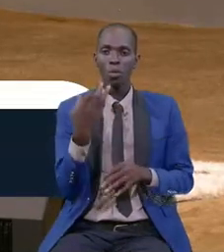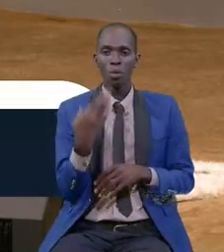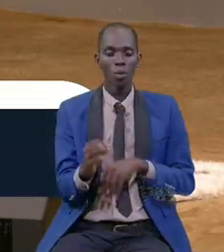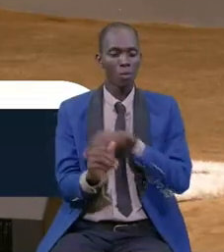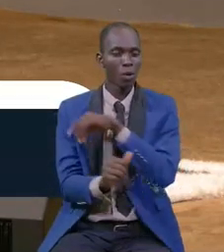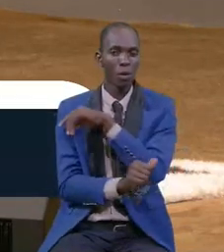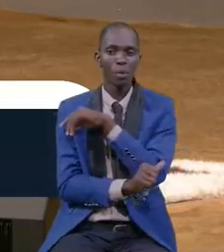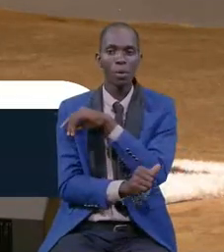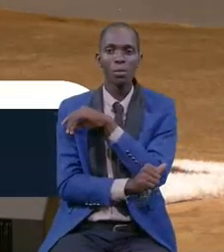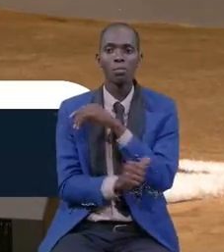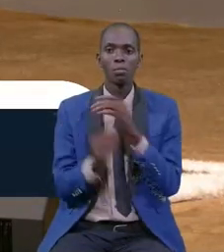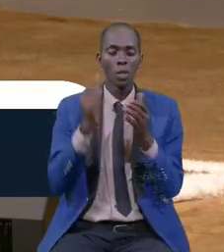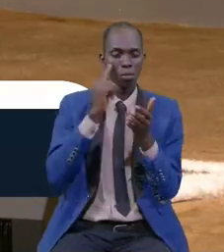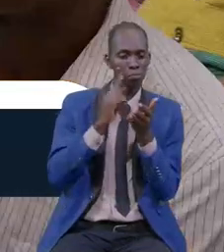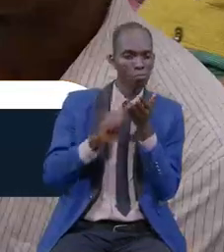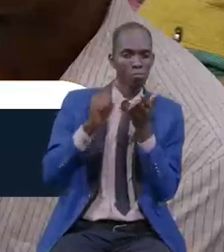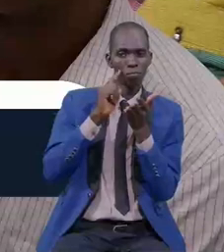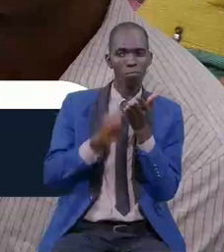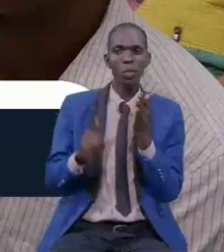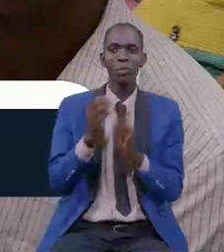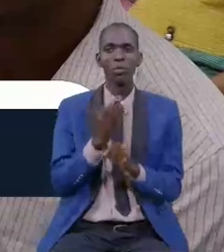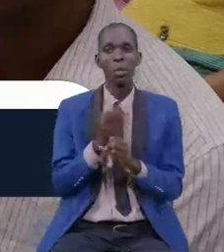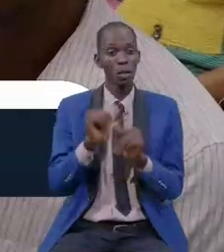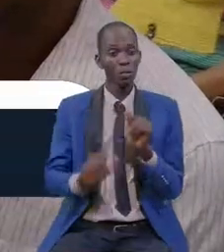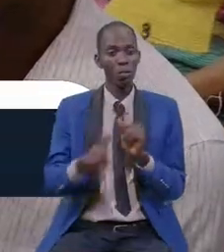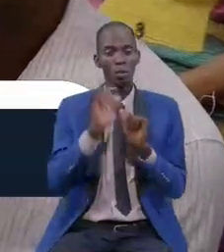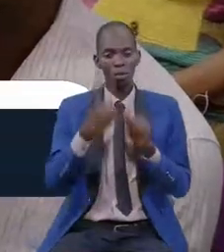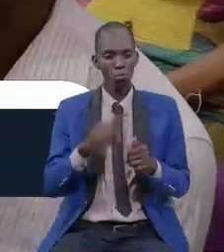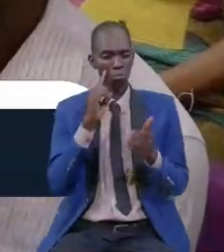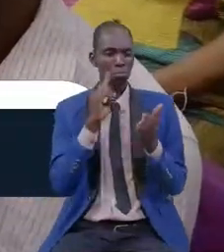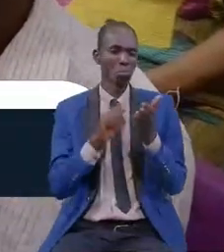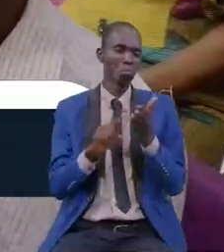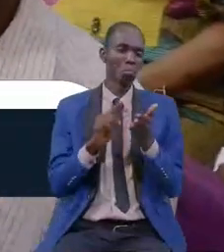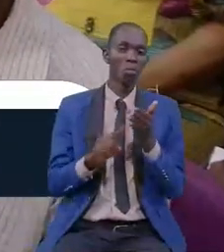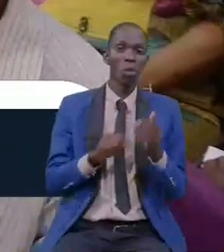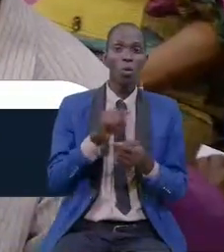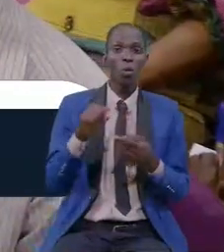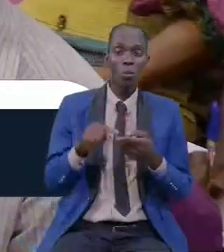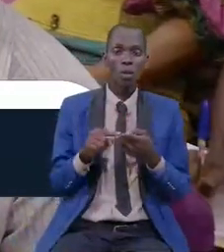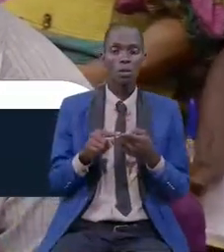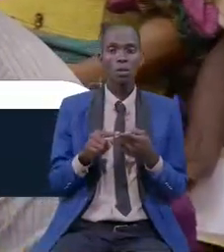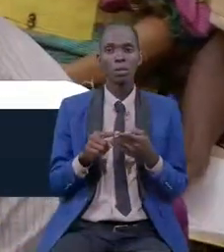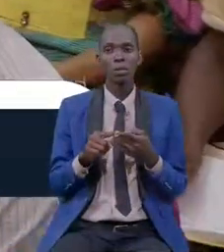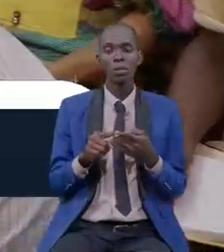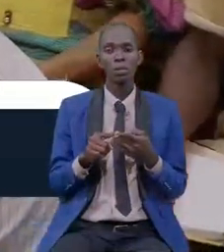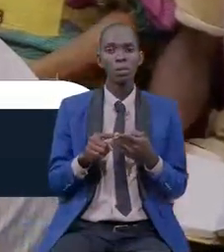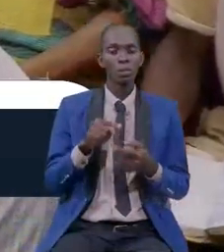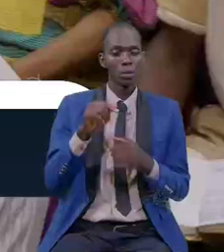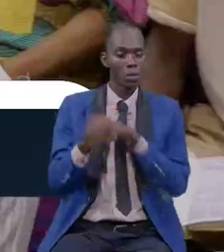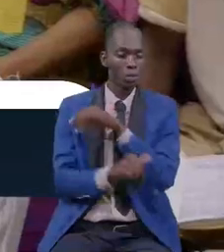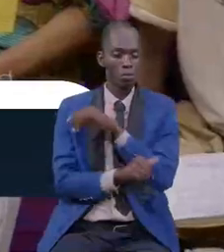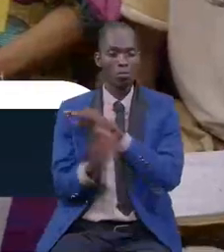imitable d'Abraham tout le monde peut l'observer tout le monde peut l'imiter lorsqu'on voit qu'il a laissé le